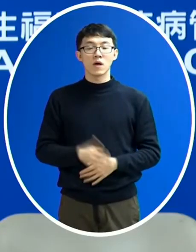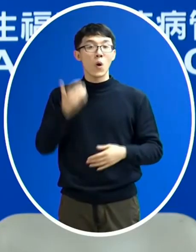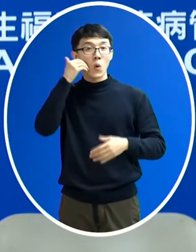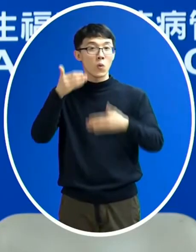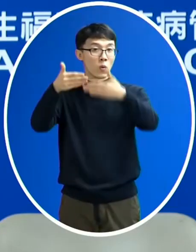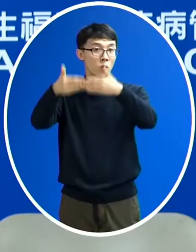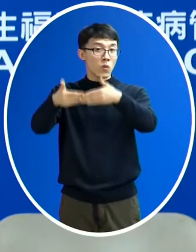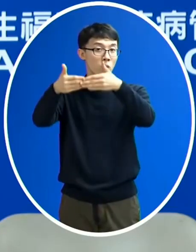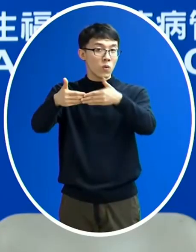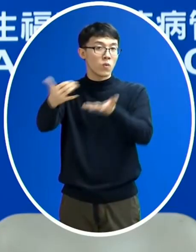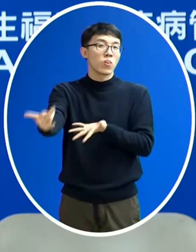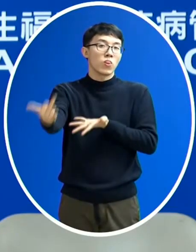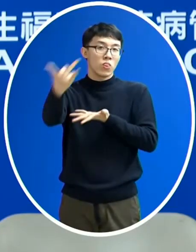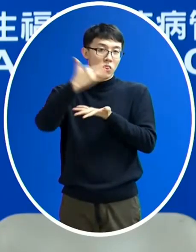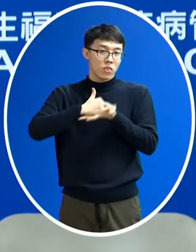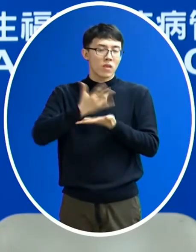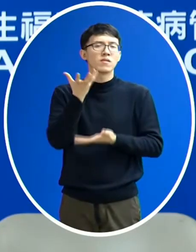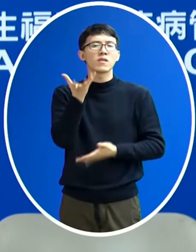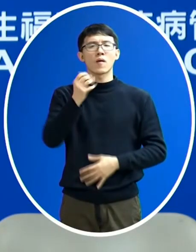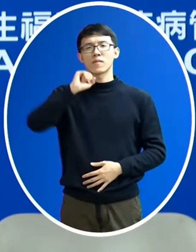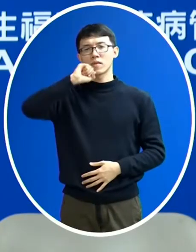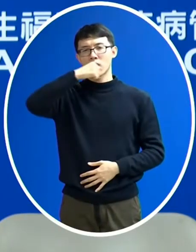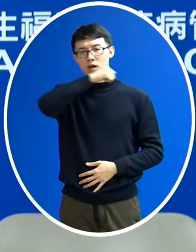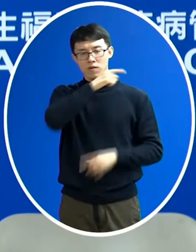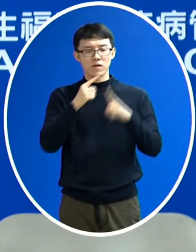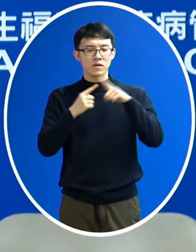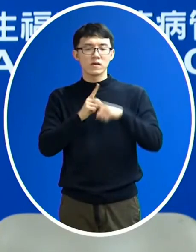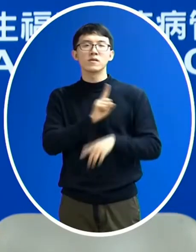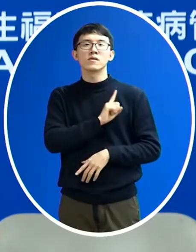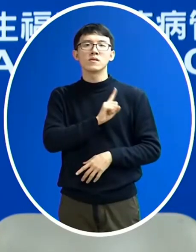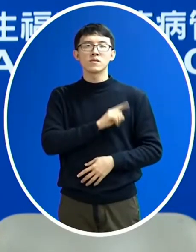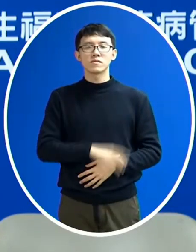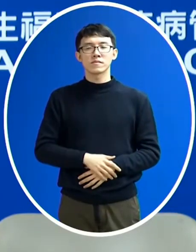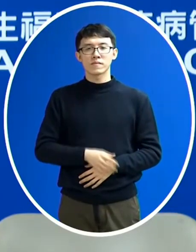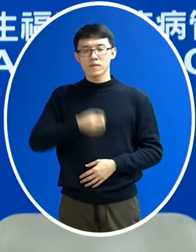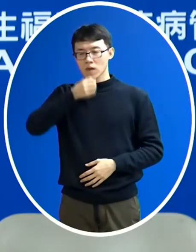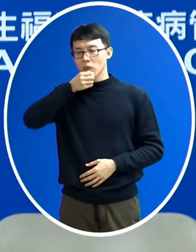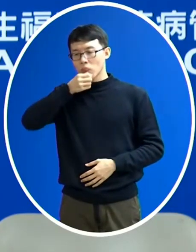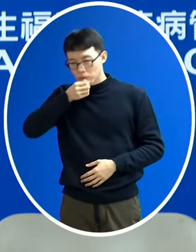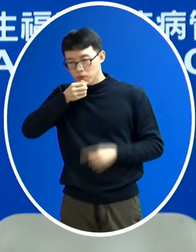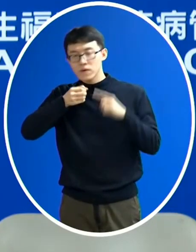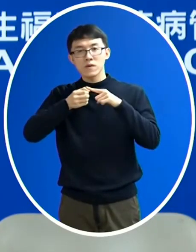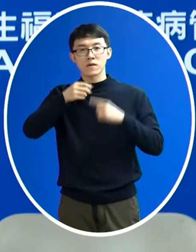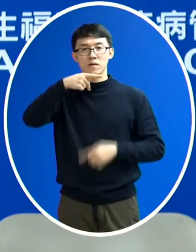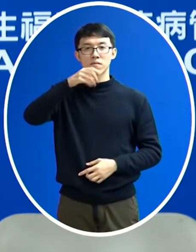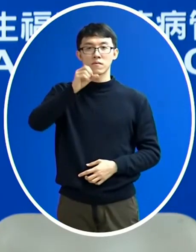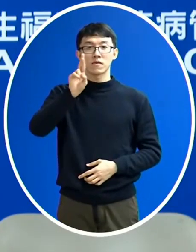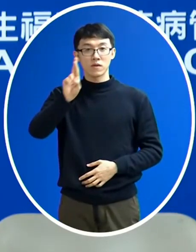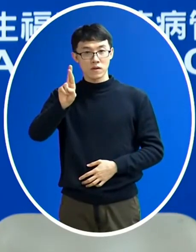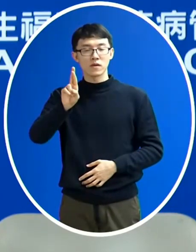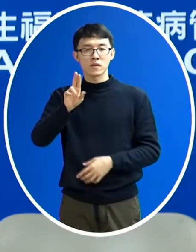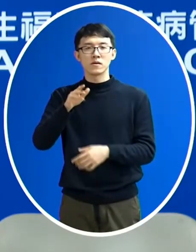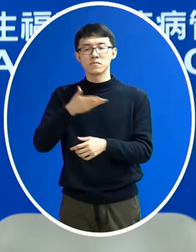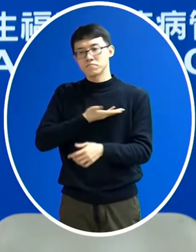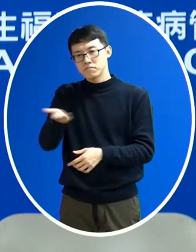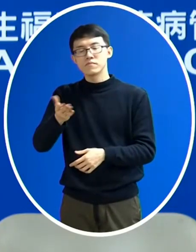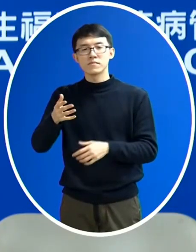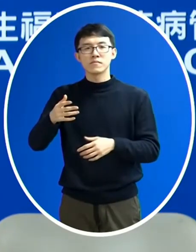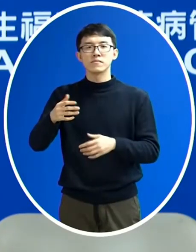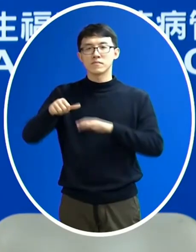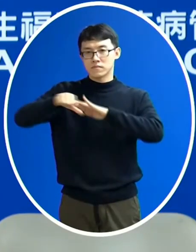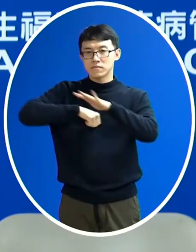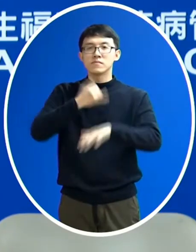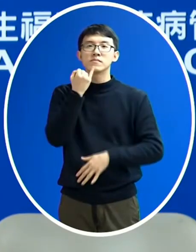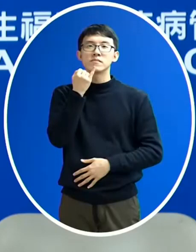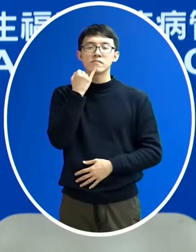为绝大部分都是我们的国人嘛，那我们都是用唾筛 PCR 的方式让他们返国，那么